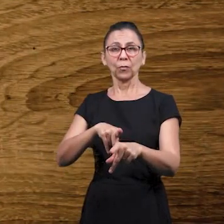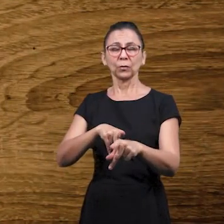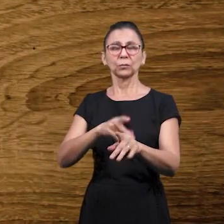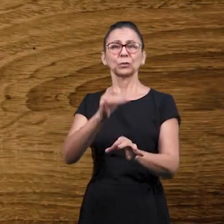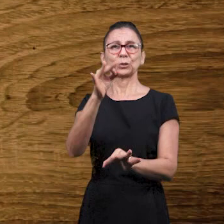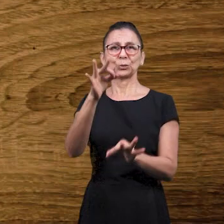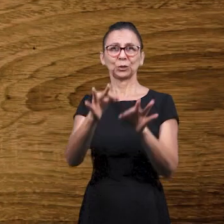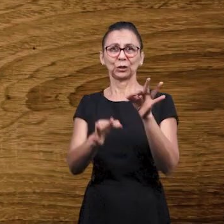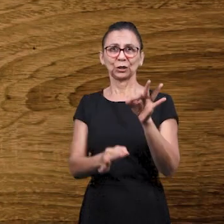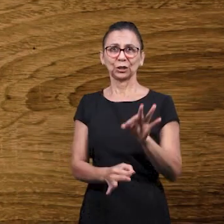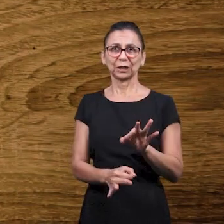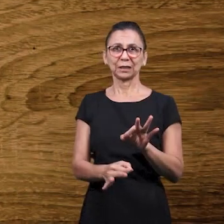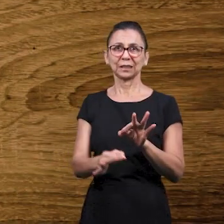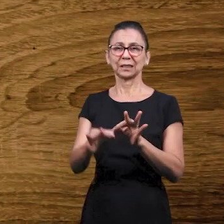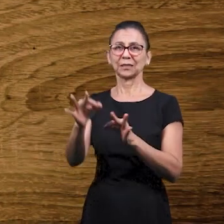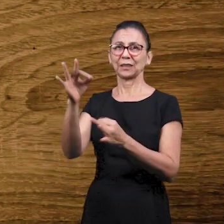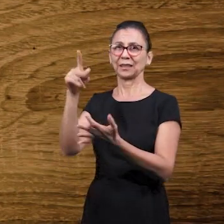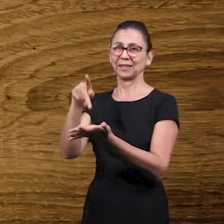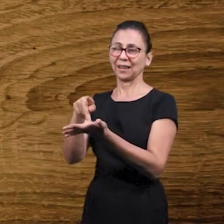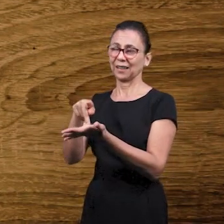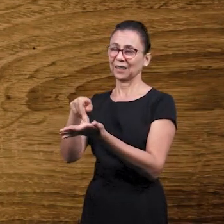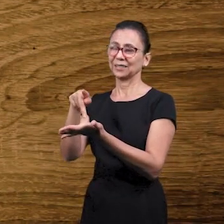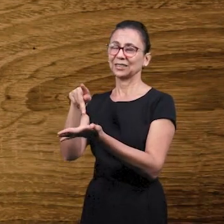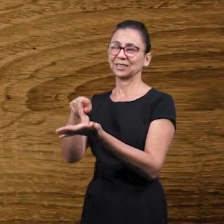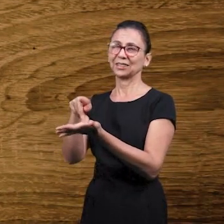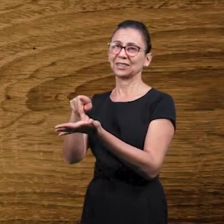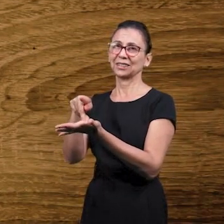истине и правде.